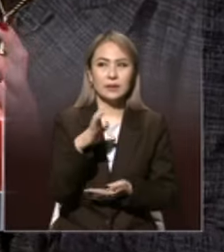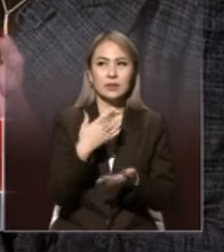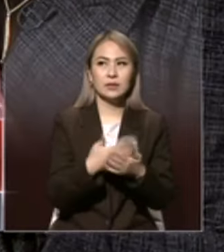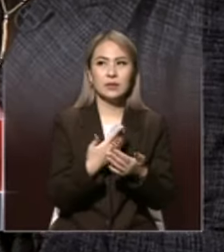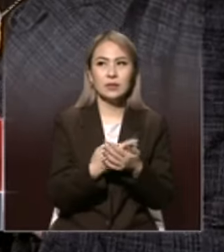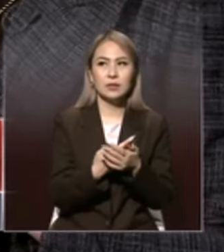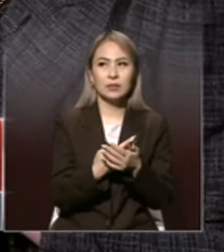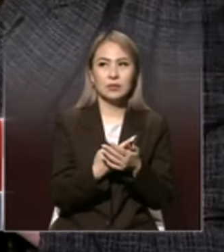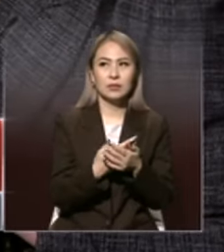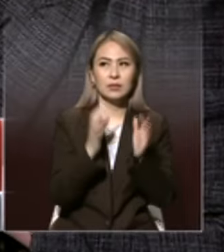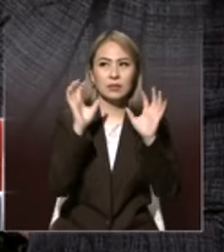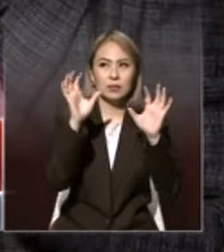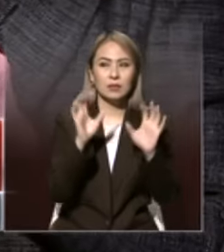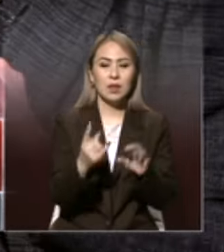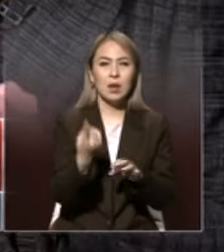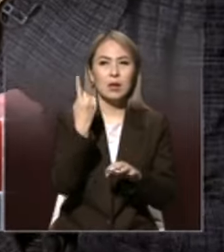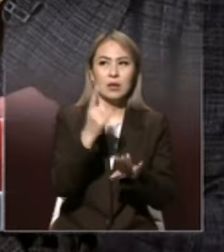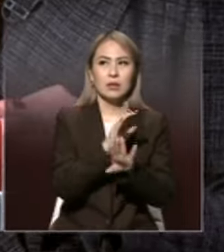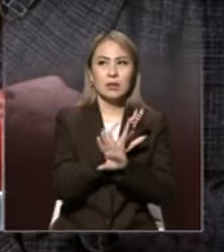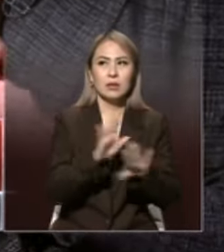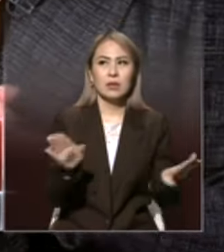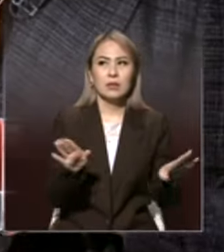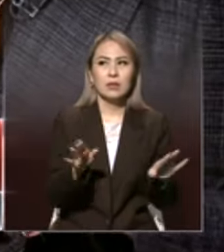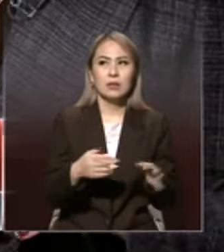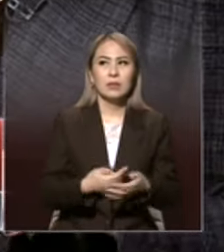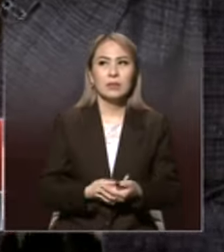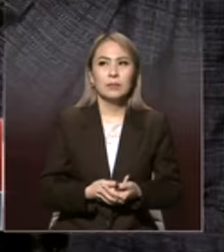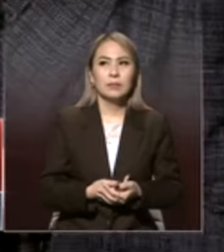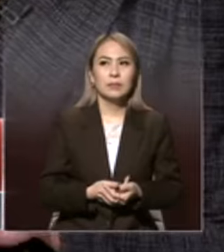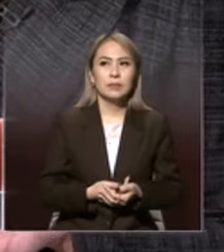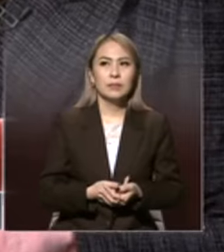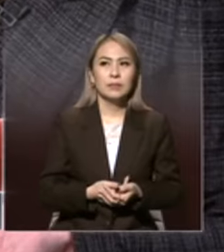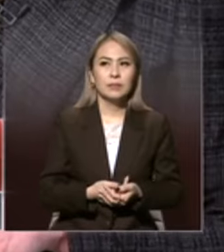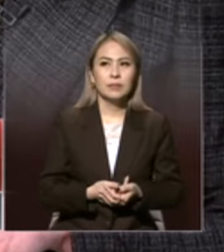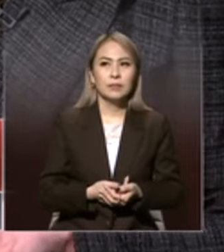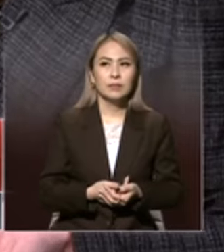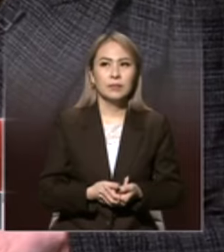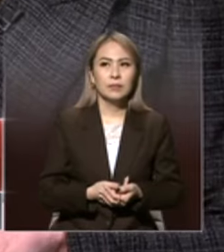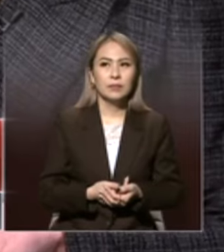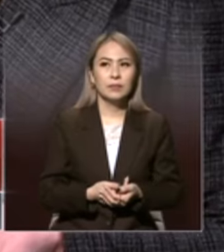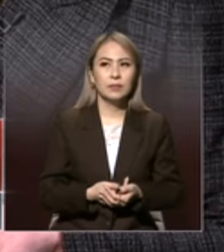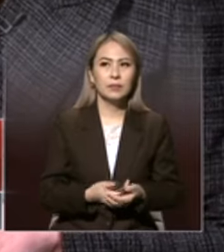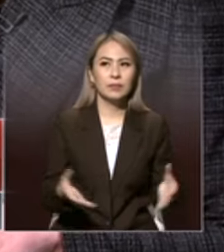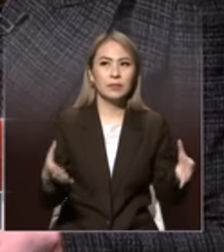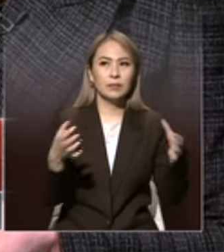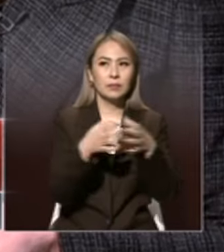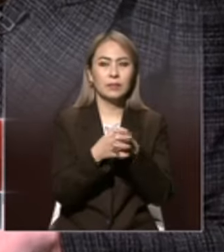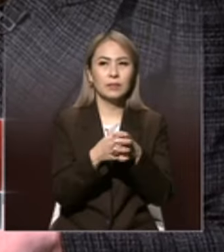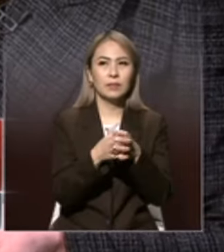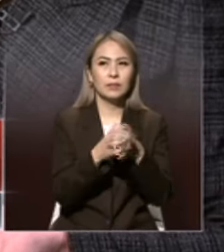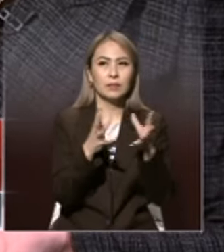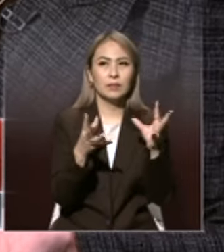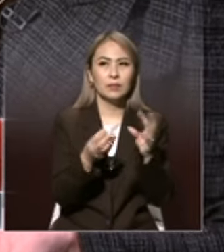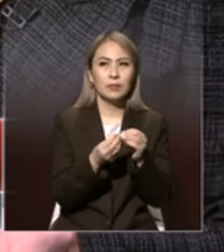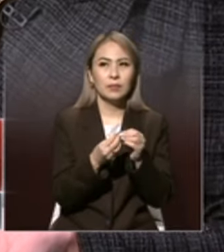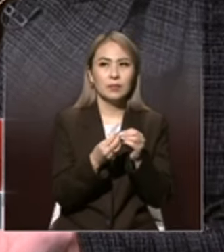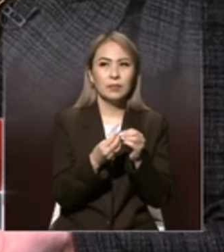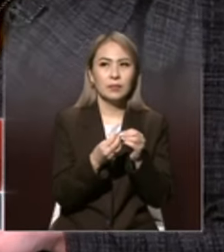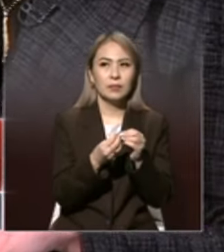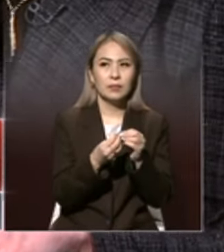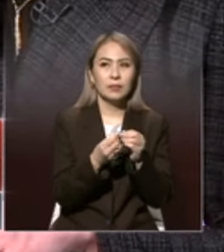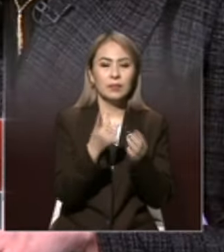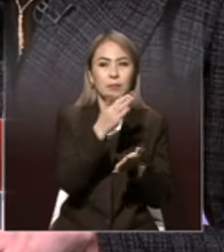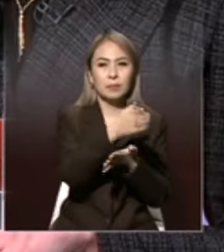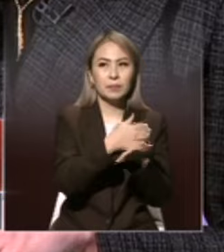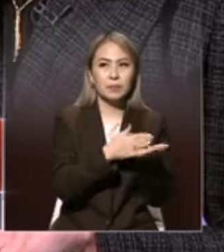шешім ол тек заң қабылдаудан тұрмайды. Енді Ерамырзасов басын айтып отыр ғой. Енді комплекстің бір бөлігі ғой. Комплекстің бірнеше бөлік деген сөз. Комплекстің бір